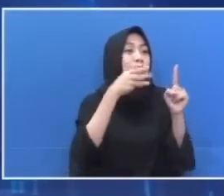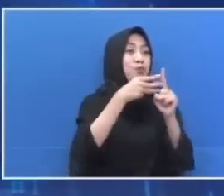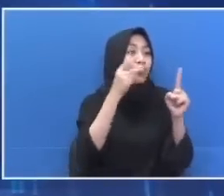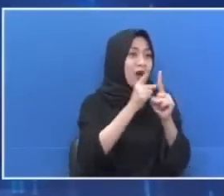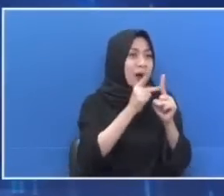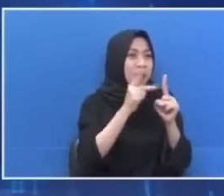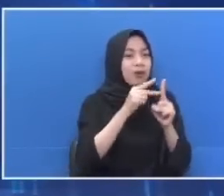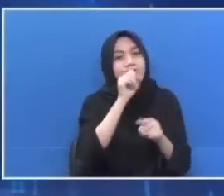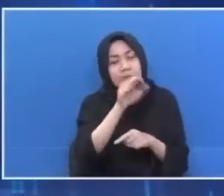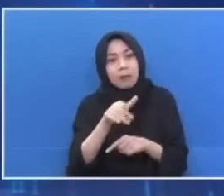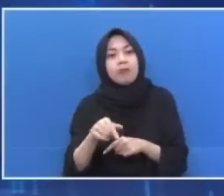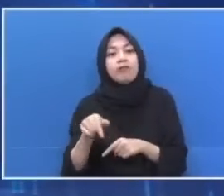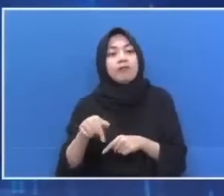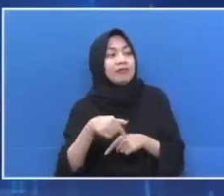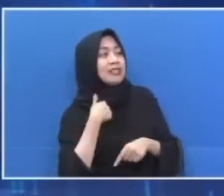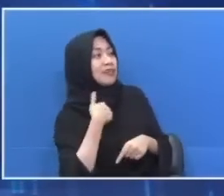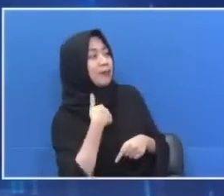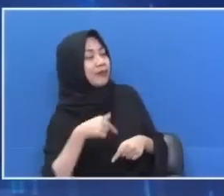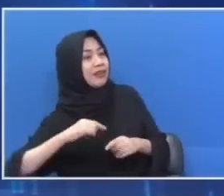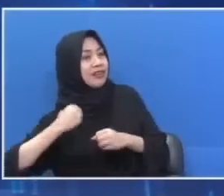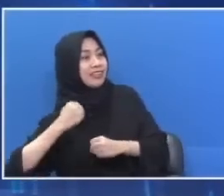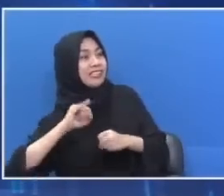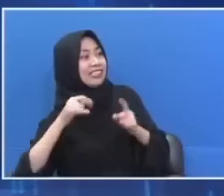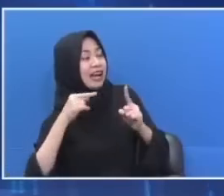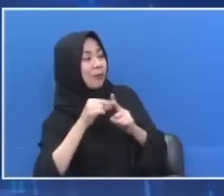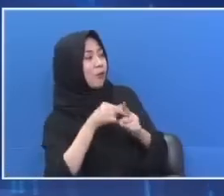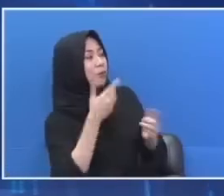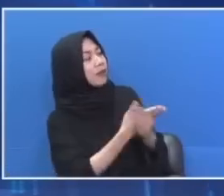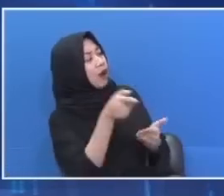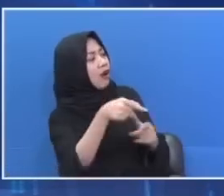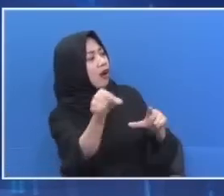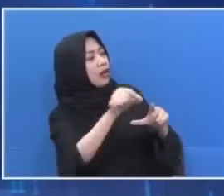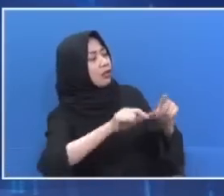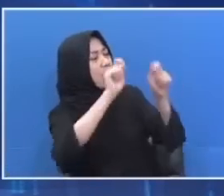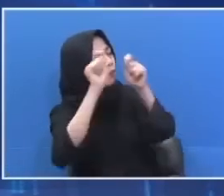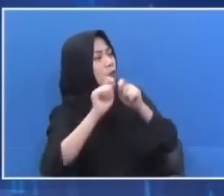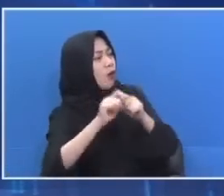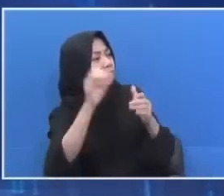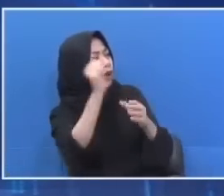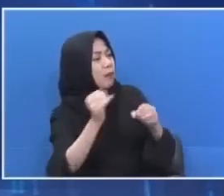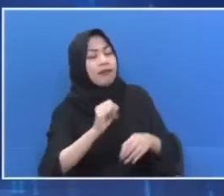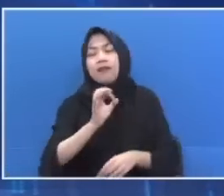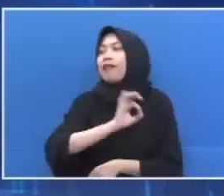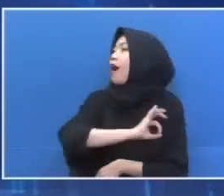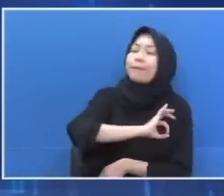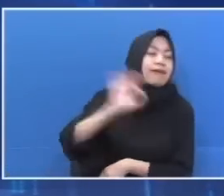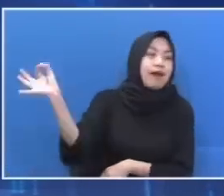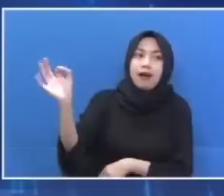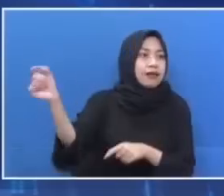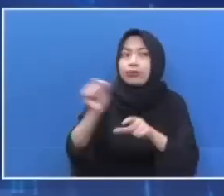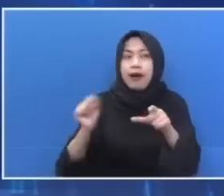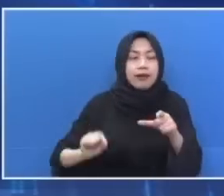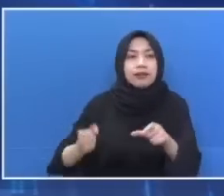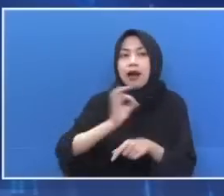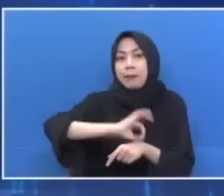menyatakan Buruh Happold tidak diminta untuk mendesain stadion JIS dan tidak pernah pula mendesain stadion ini. Lebih lanjut,